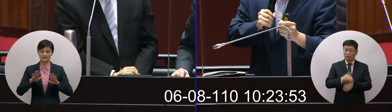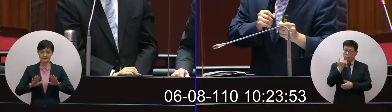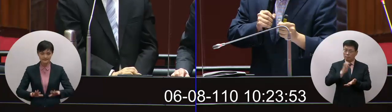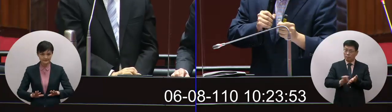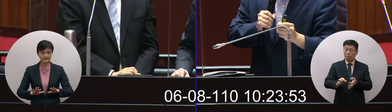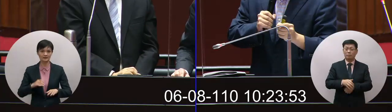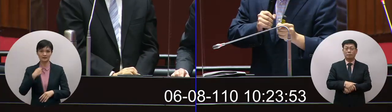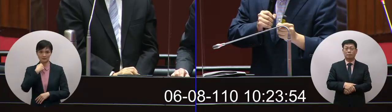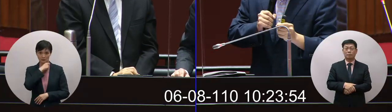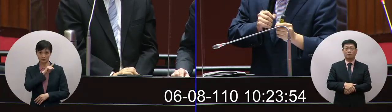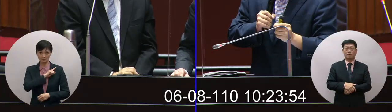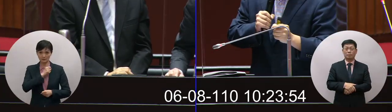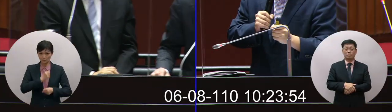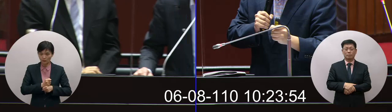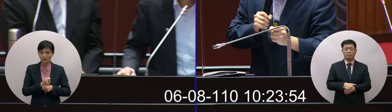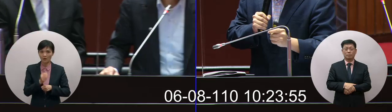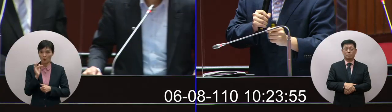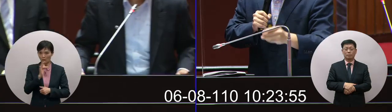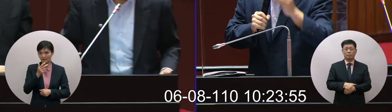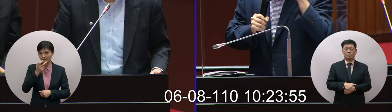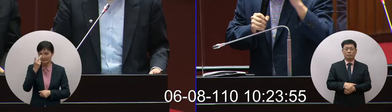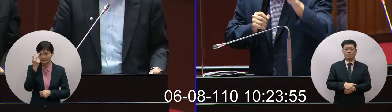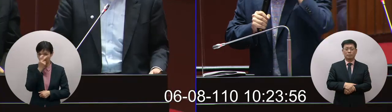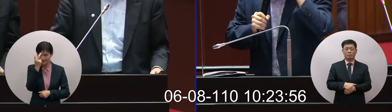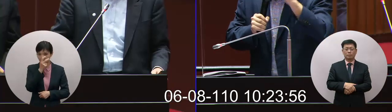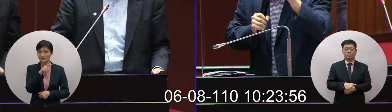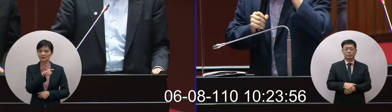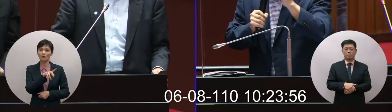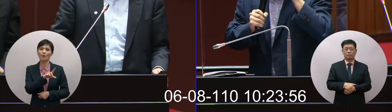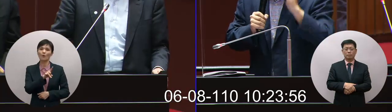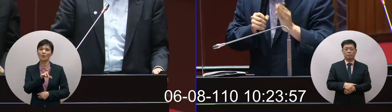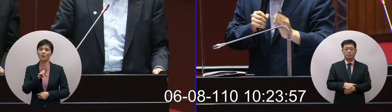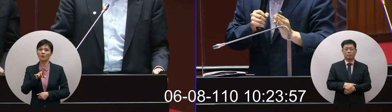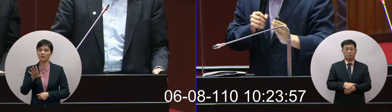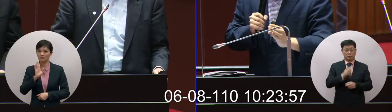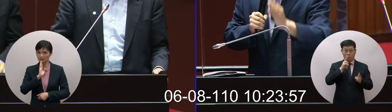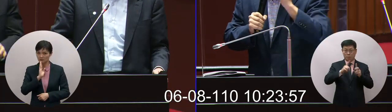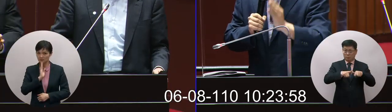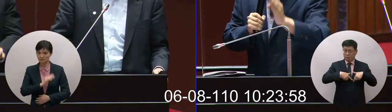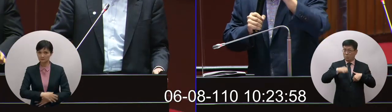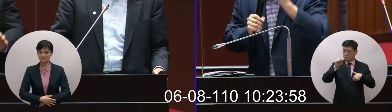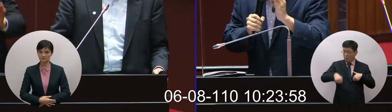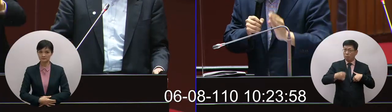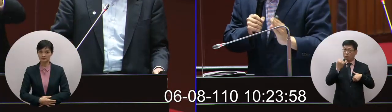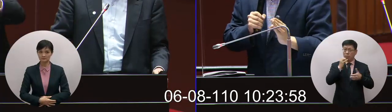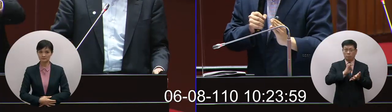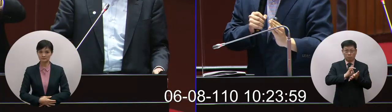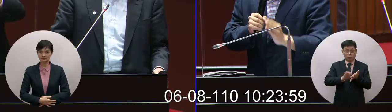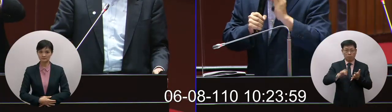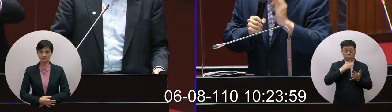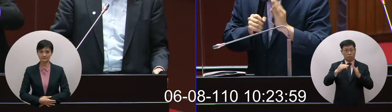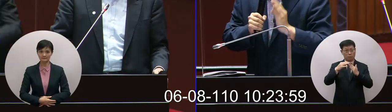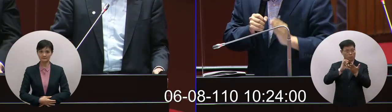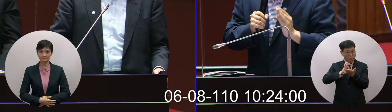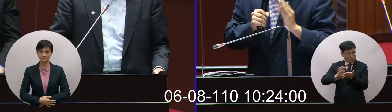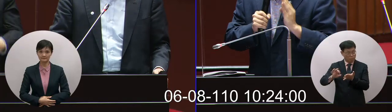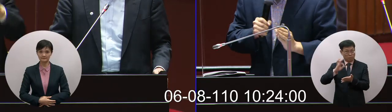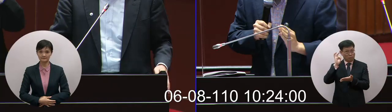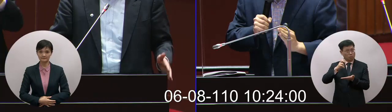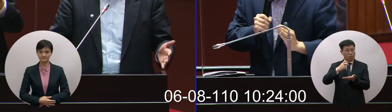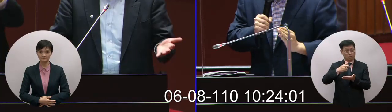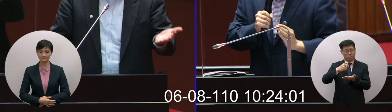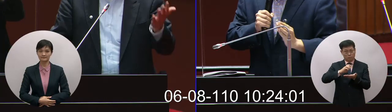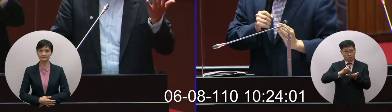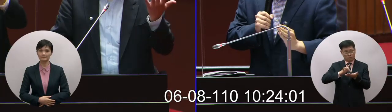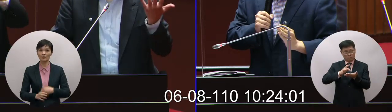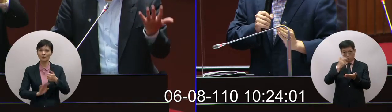快筛在台湾现在用很多了。 好，所以大家指挥中心是同意说有这种 at home 的这种快筛试剂的使